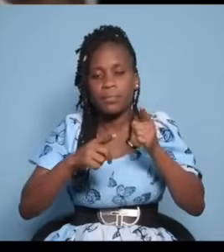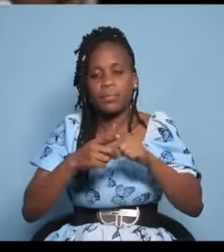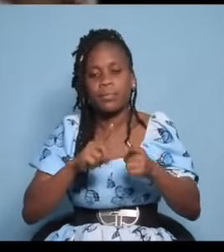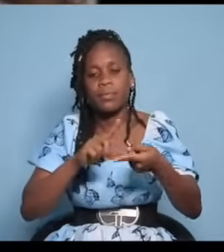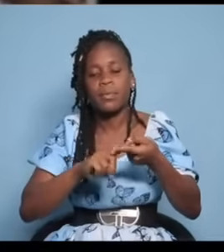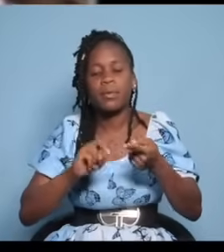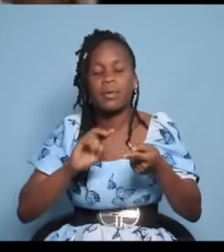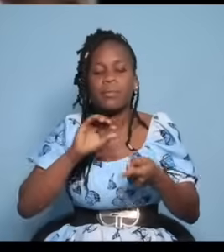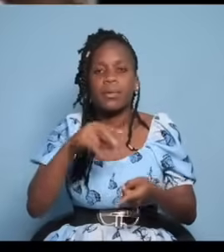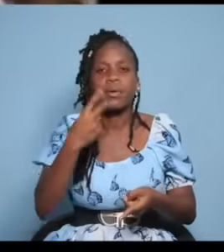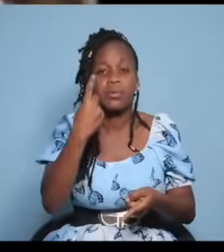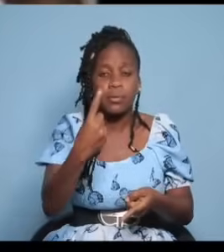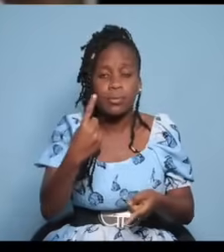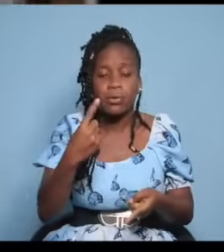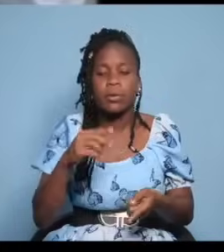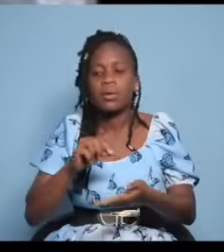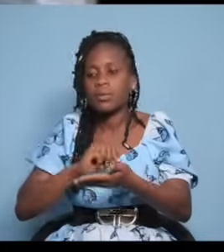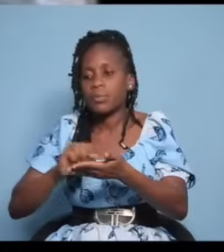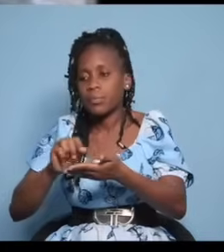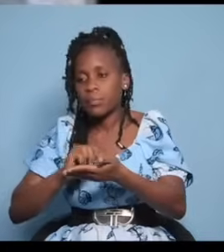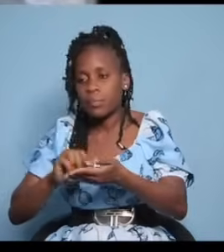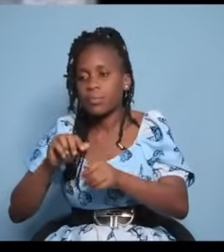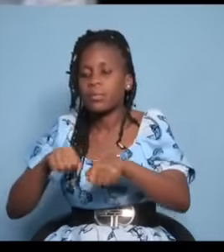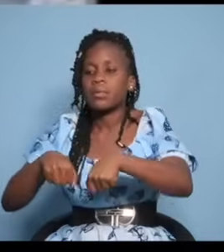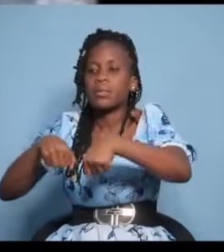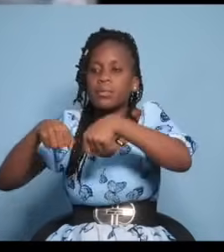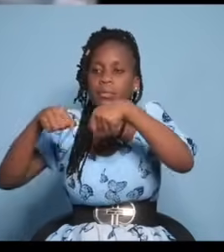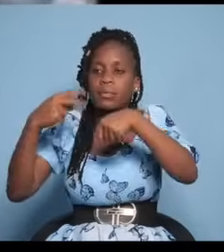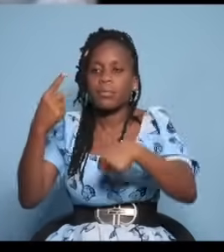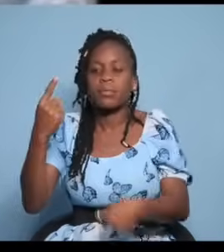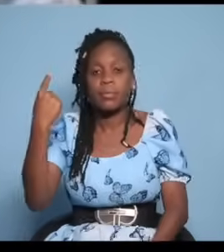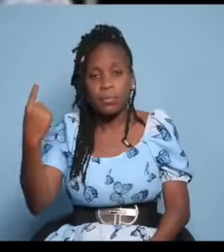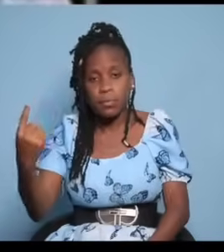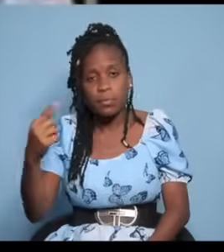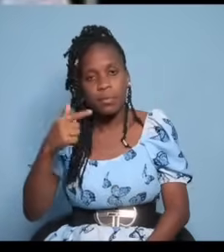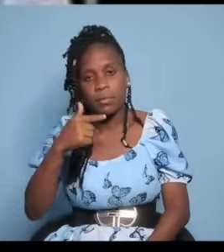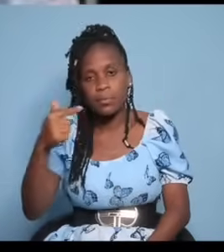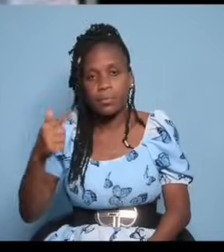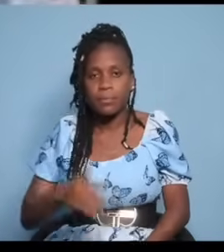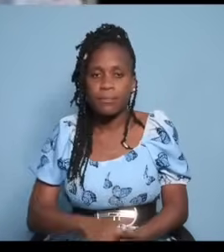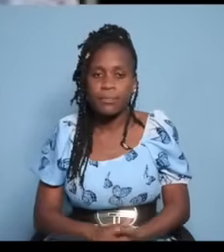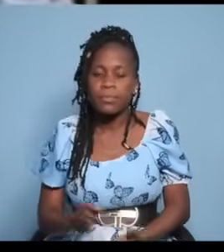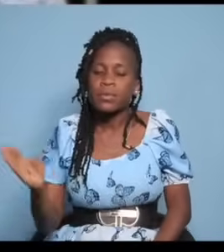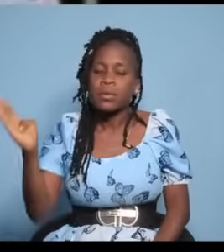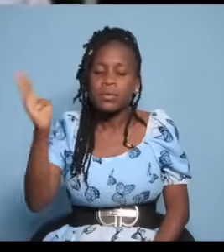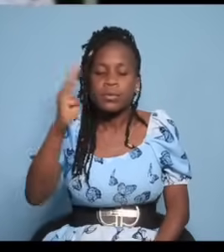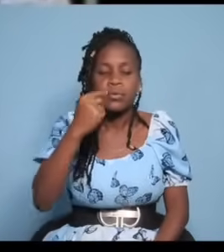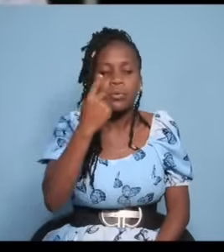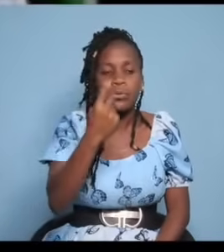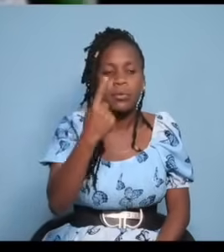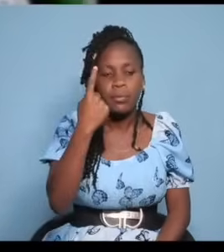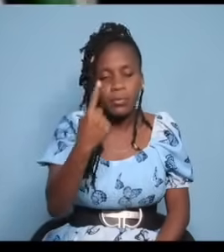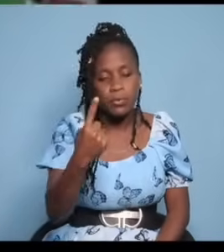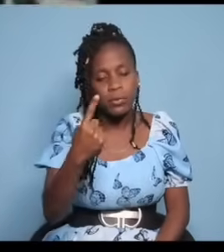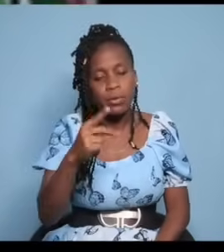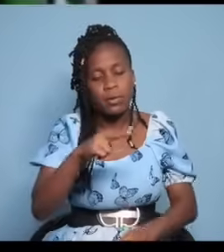21 tu. Kwa hiyo huyu unaweza kumuita ni mtu wa 21. Vita miaka 21, siku 21 ofisini,